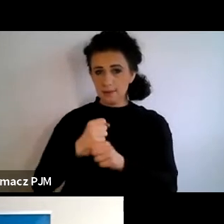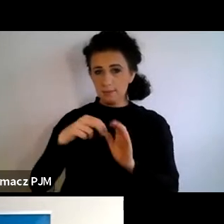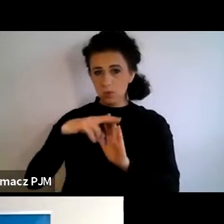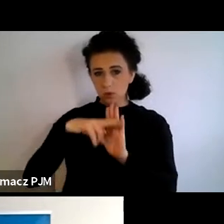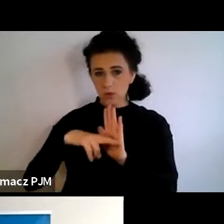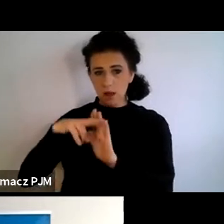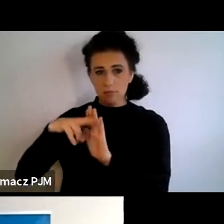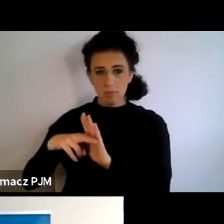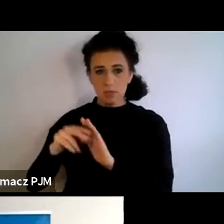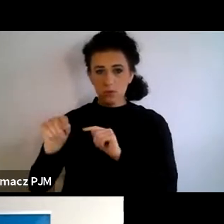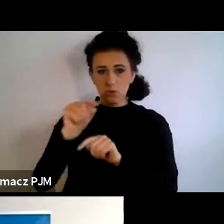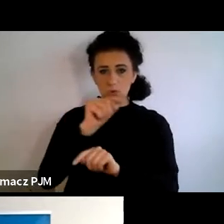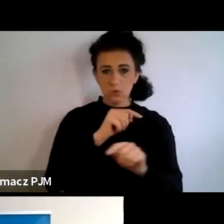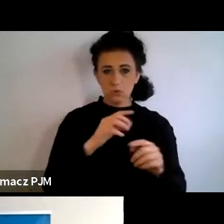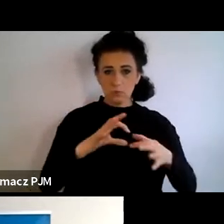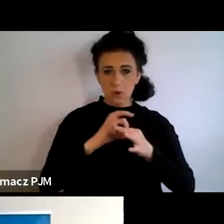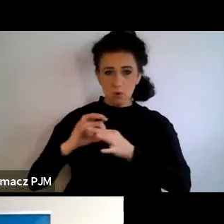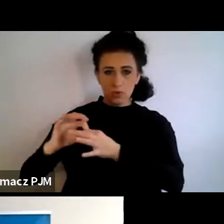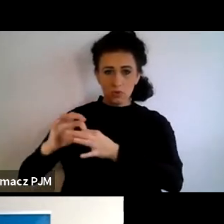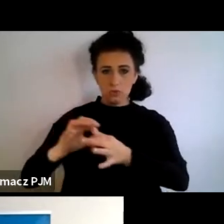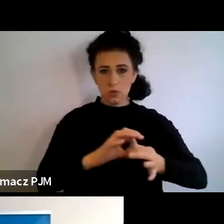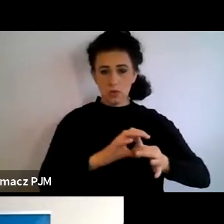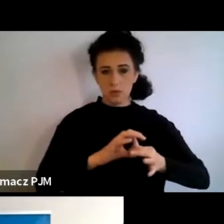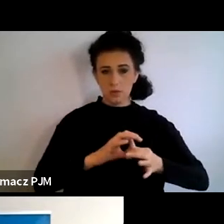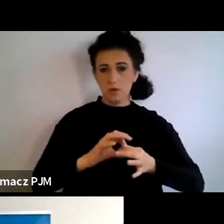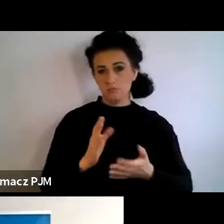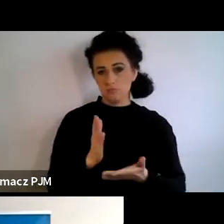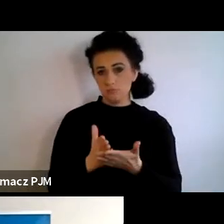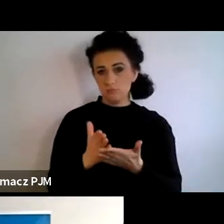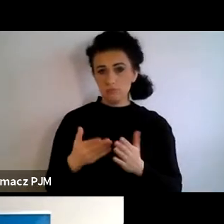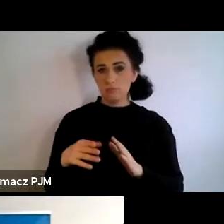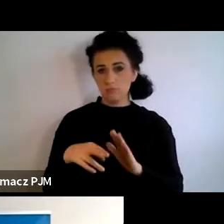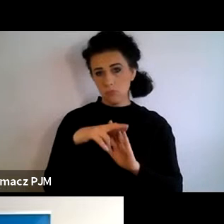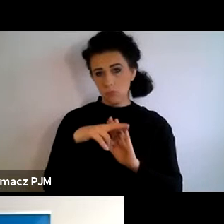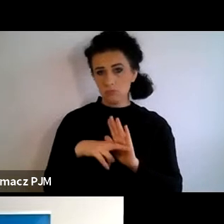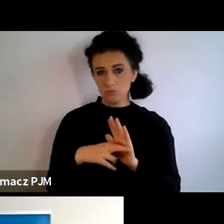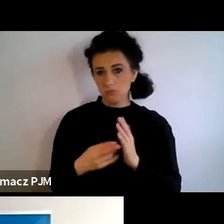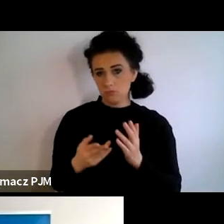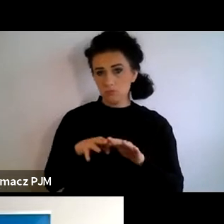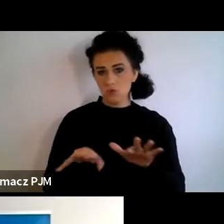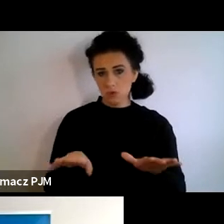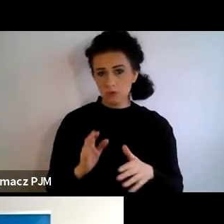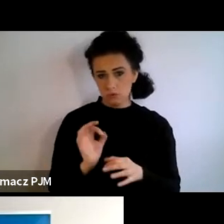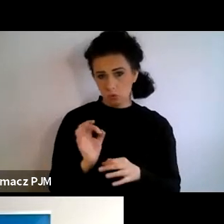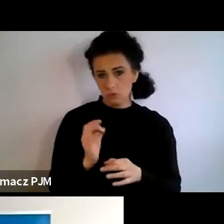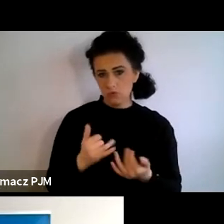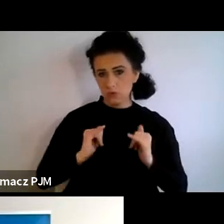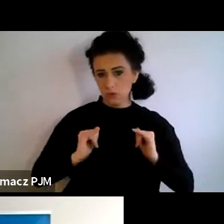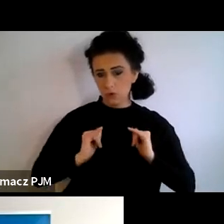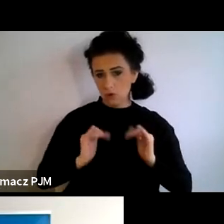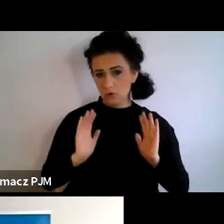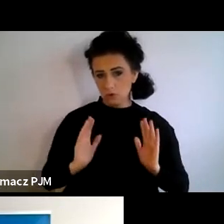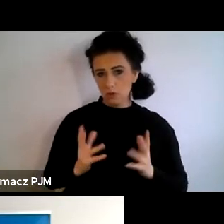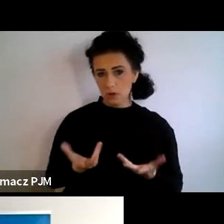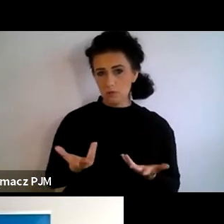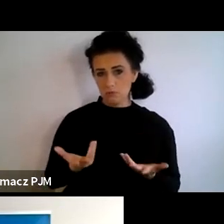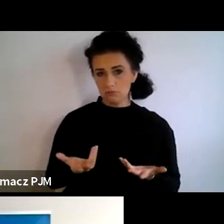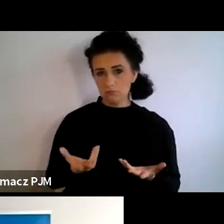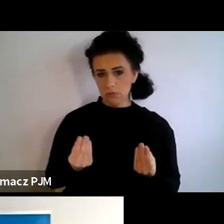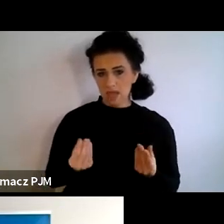na tym, łączenie pomiędzy poszczególnymi oprogramowaniami będzie najbardziej płynna i w najbardziej łatwy